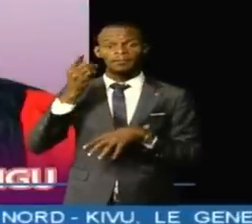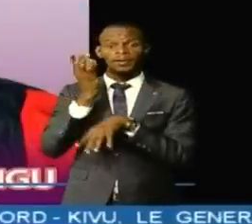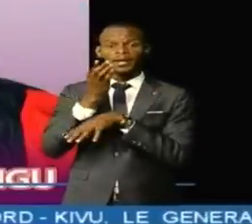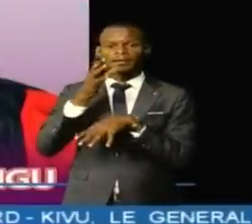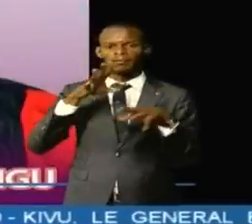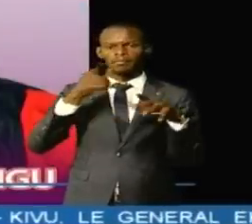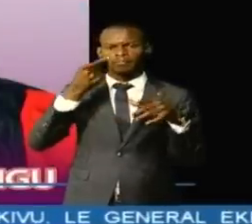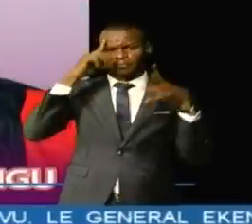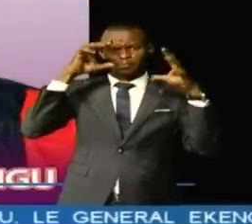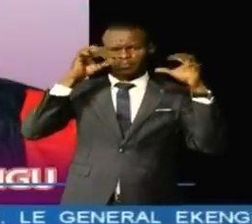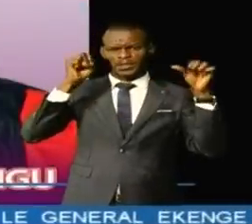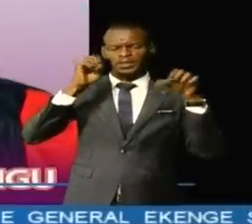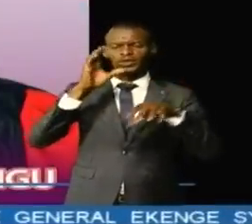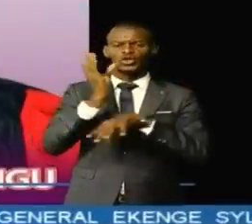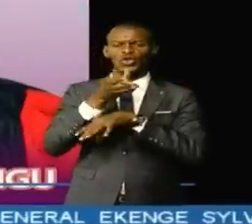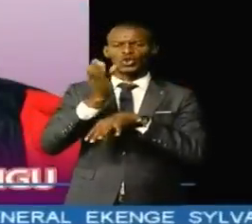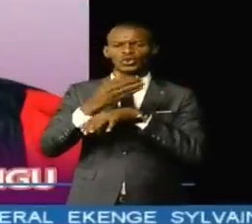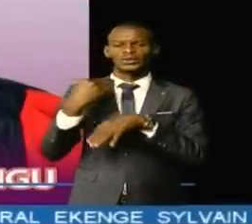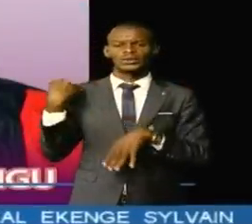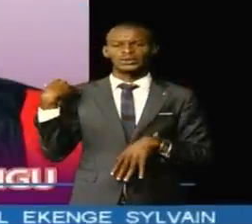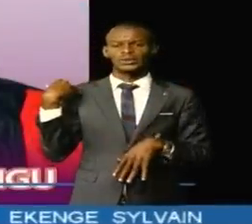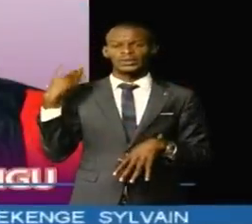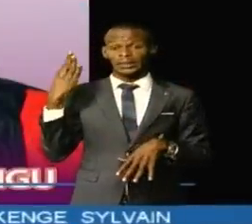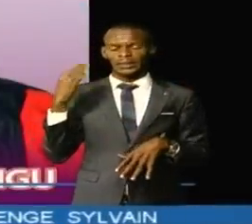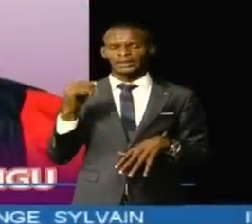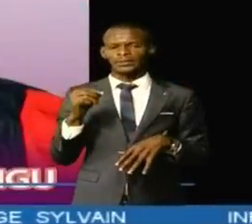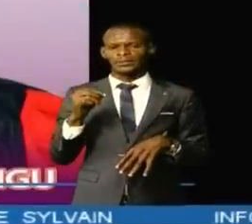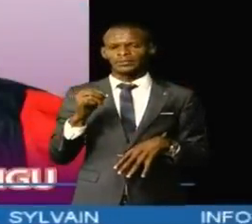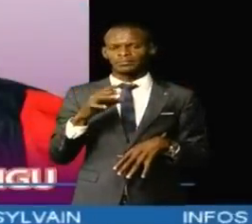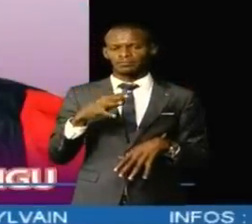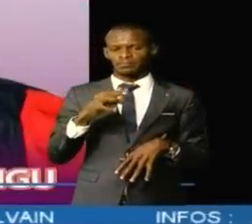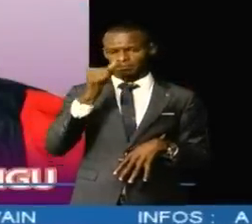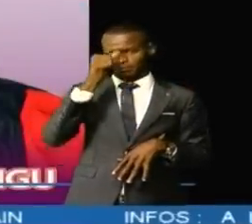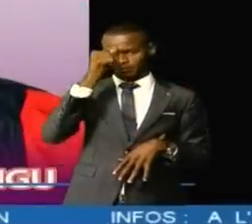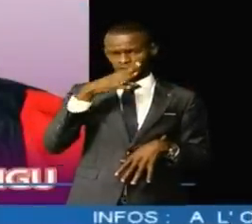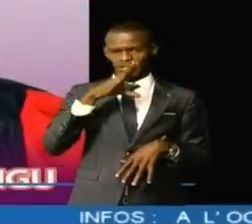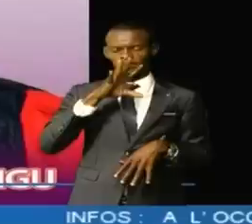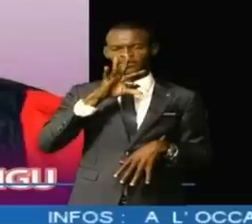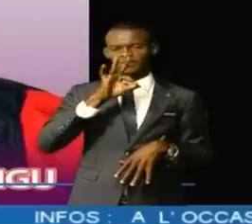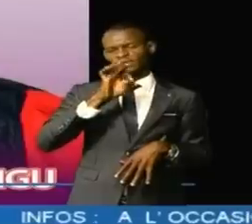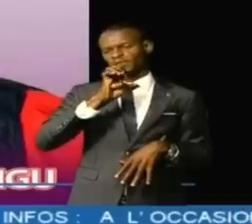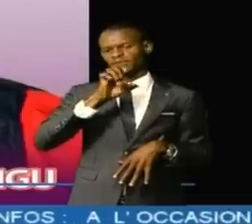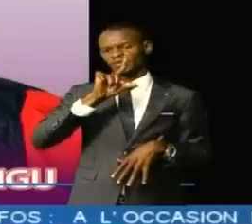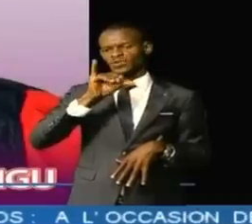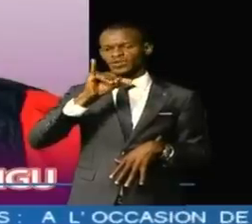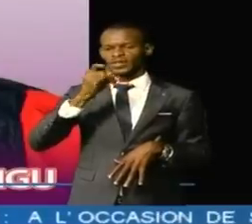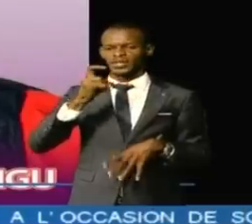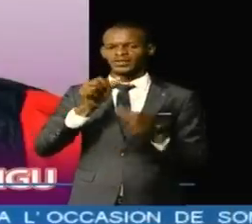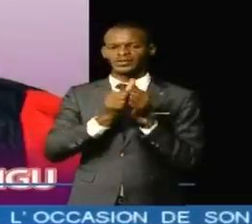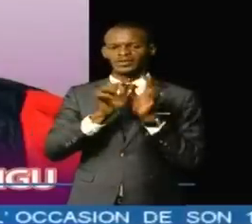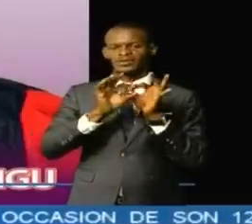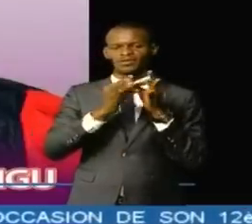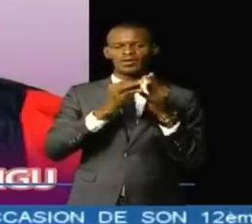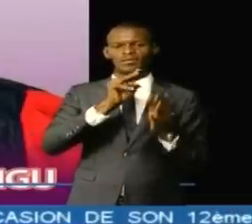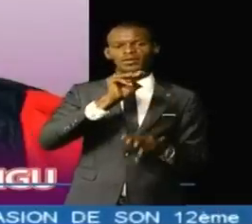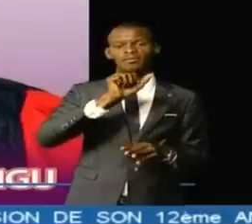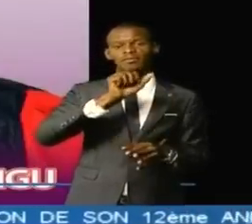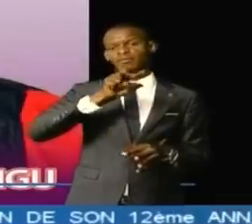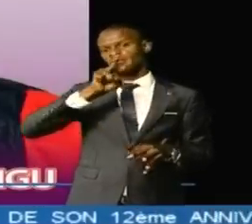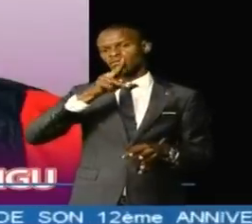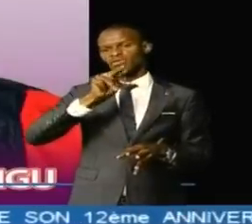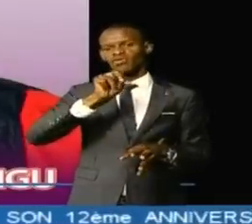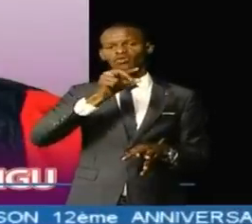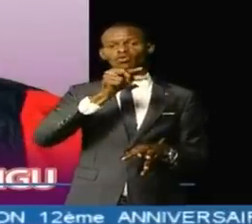le professeur Félix Vundaoué et la famille Mavungu ont le profond regret de vous annoncer le décès le